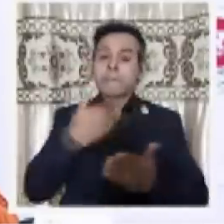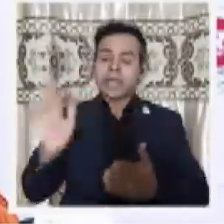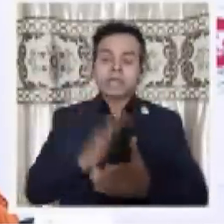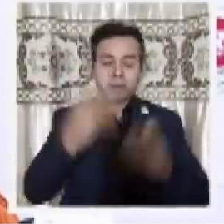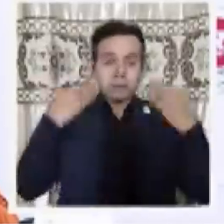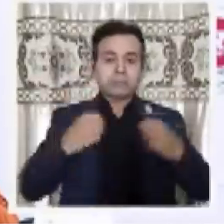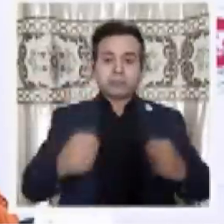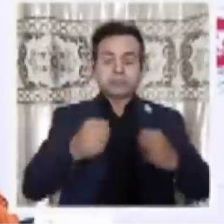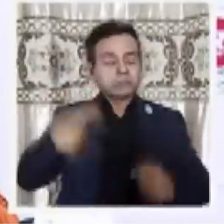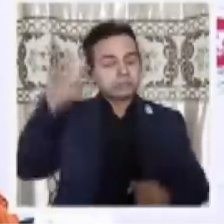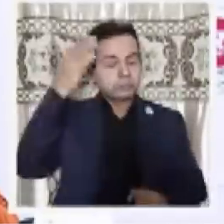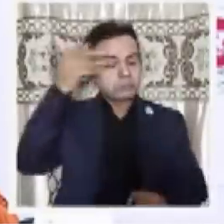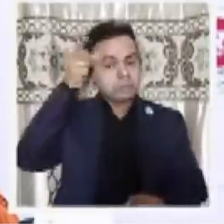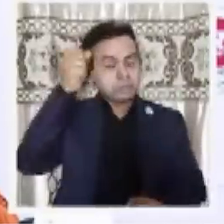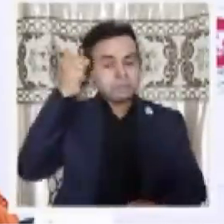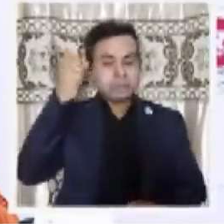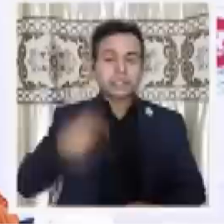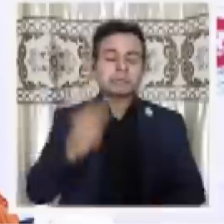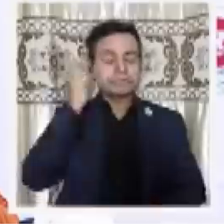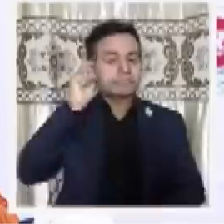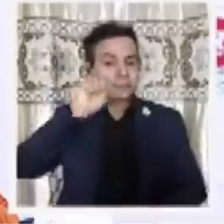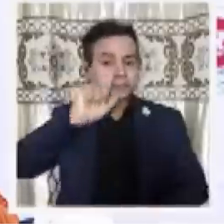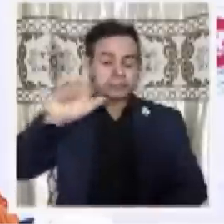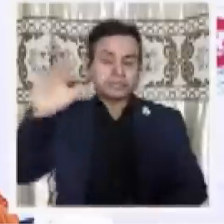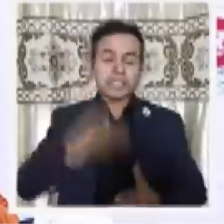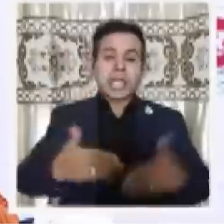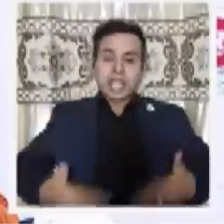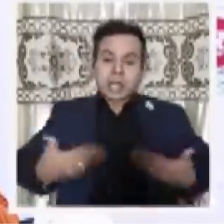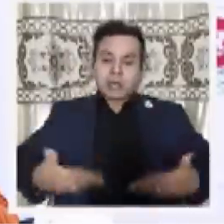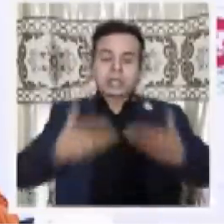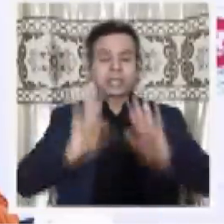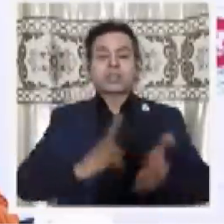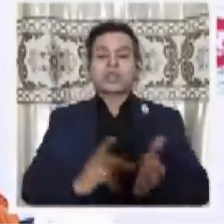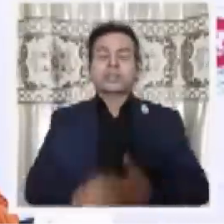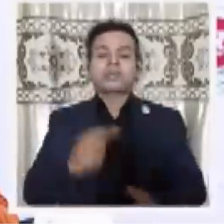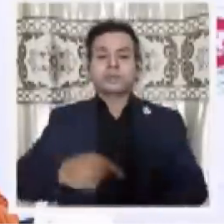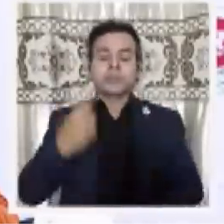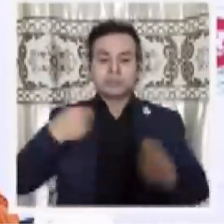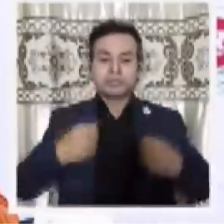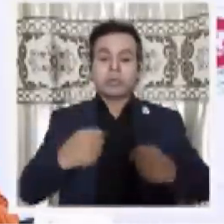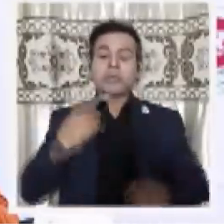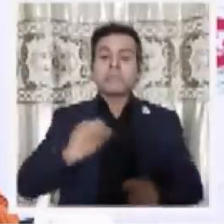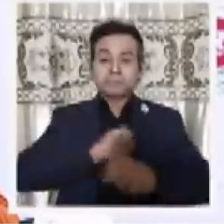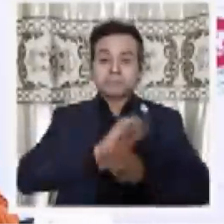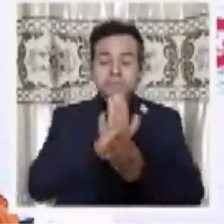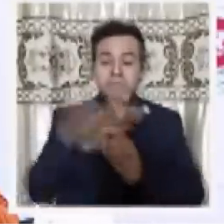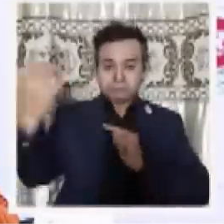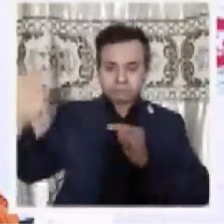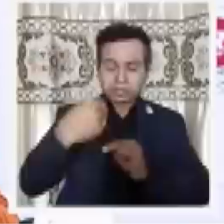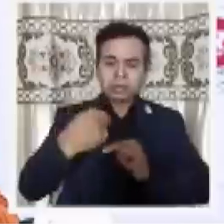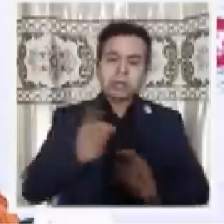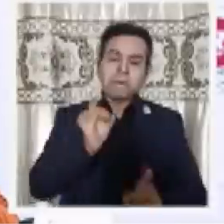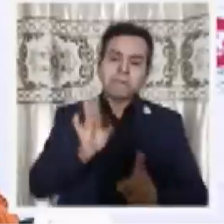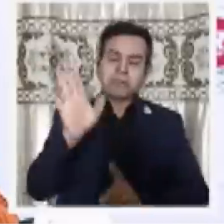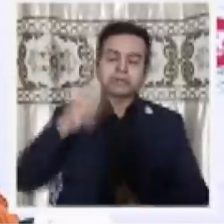ও সকল প্রকার তামাক ও তামাকজাত পণ্য এবং মাদক পরিহার করা, শারীরিকভাবে সচল থাকা এবং পর্যাপ্ত ঘুমানো।